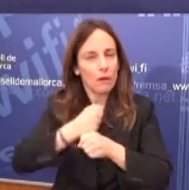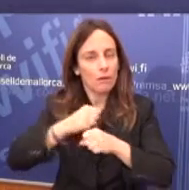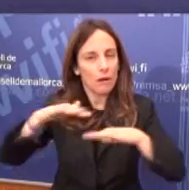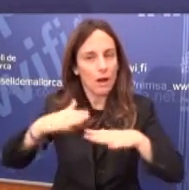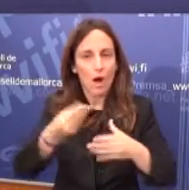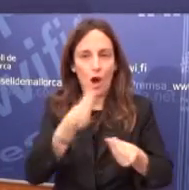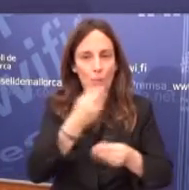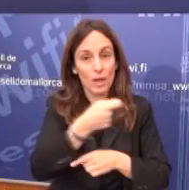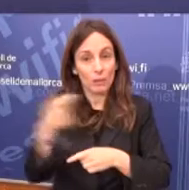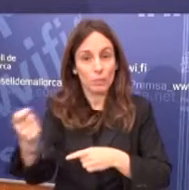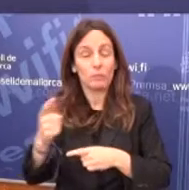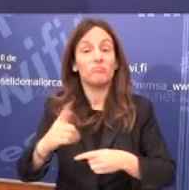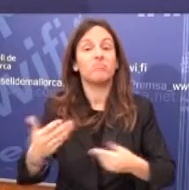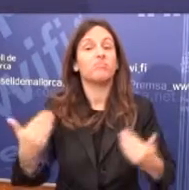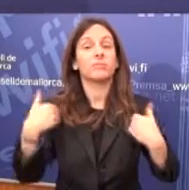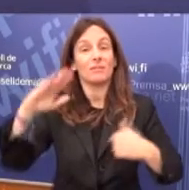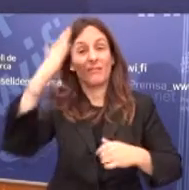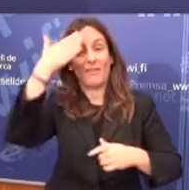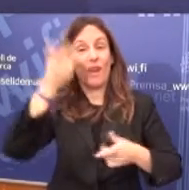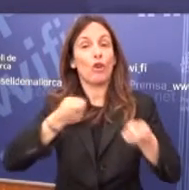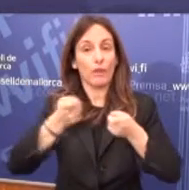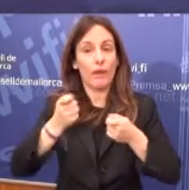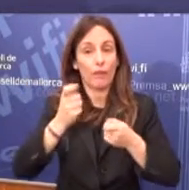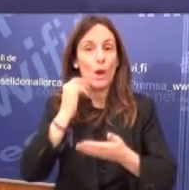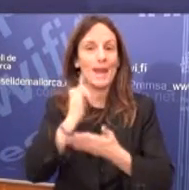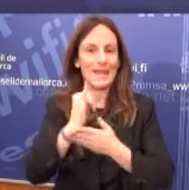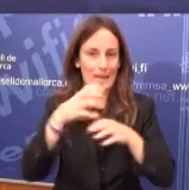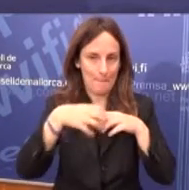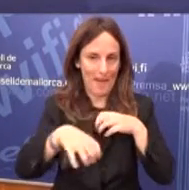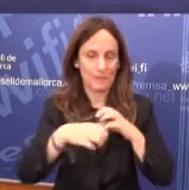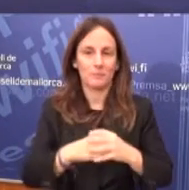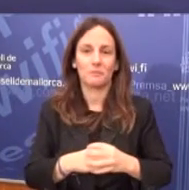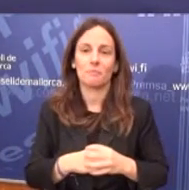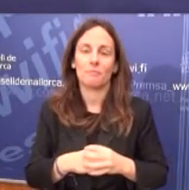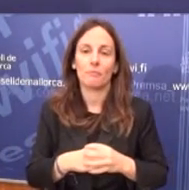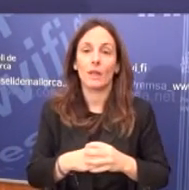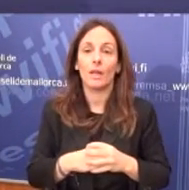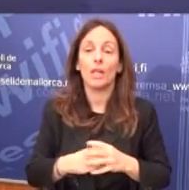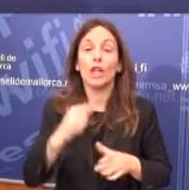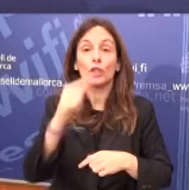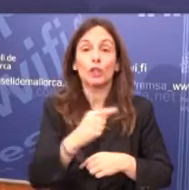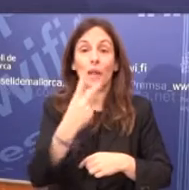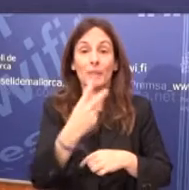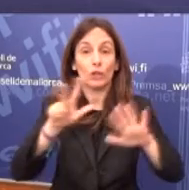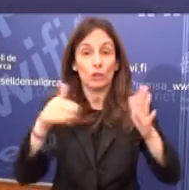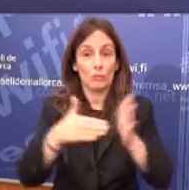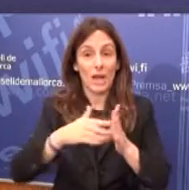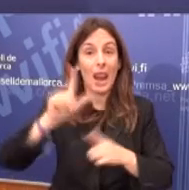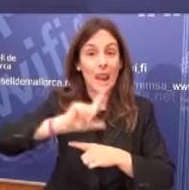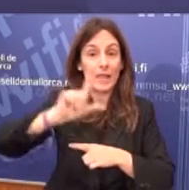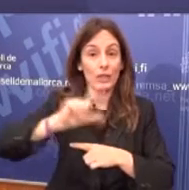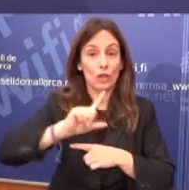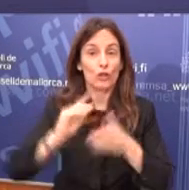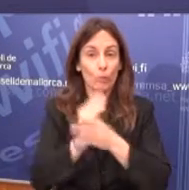Consell de Mallorca, a través de CIMAS. Dir-los que s'han repartit més de 28.000 litres de